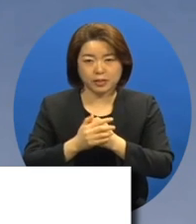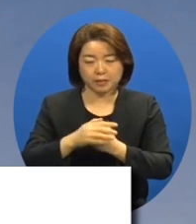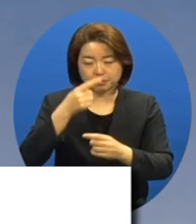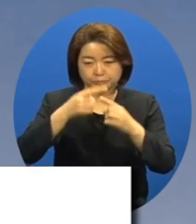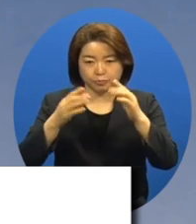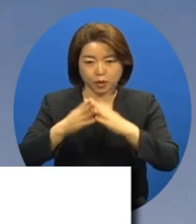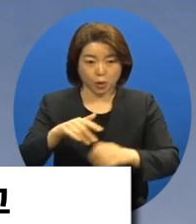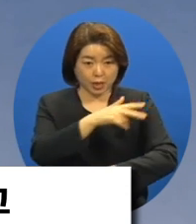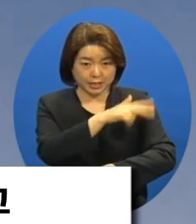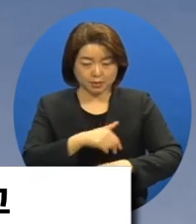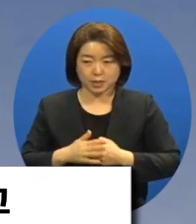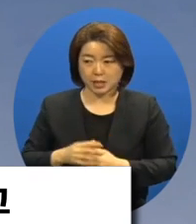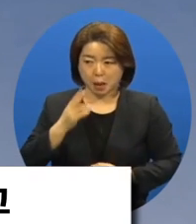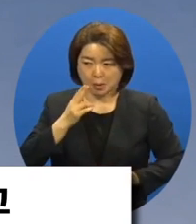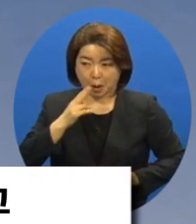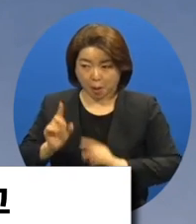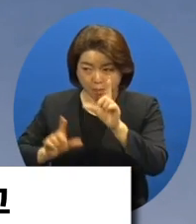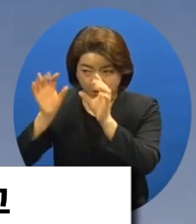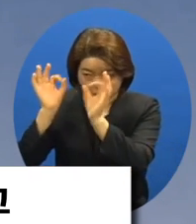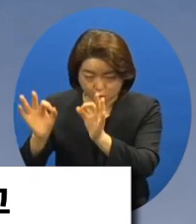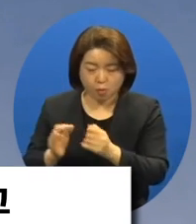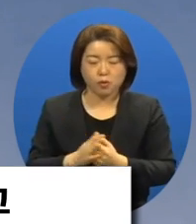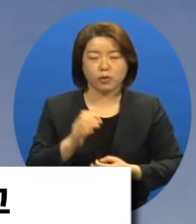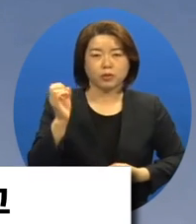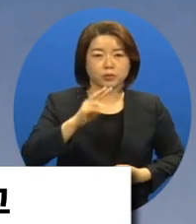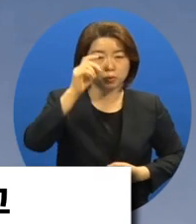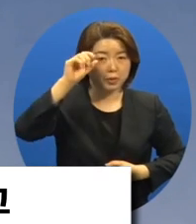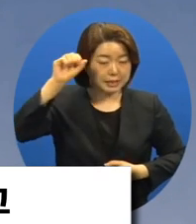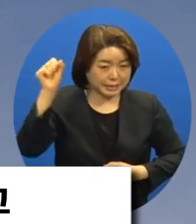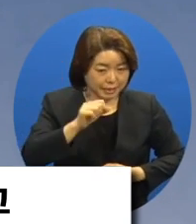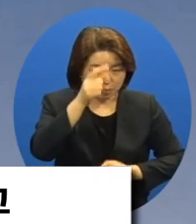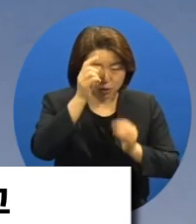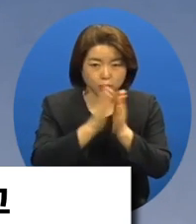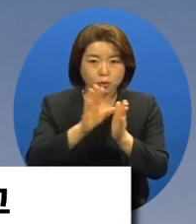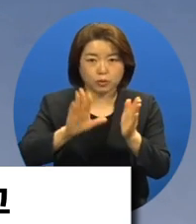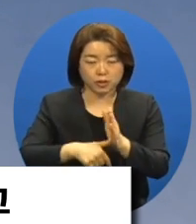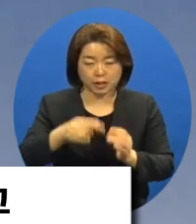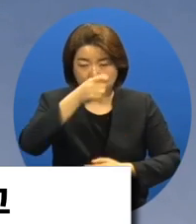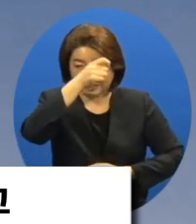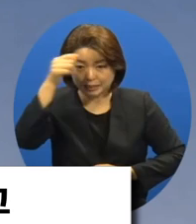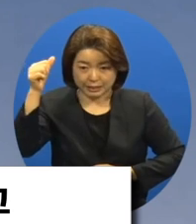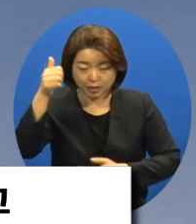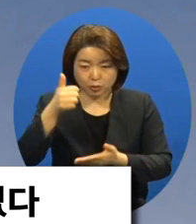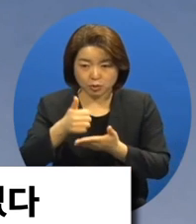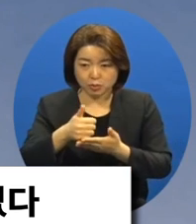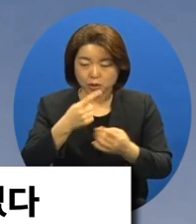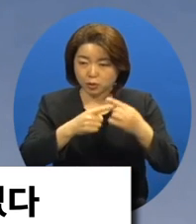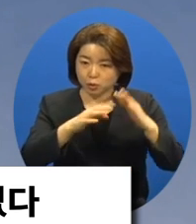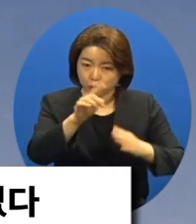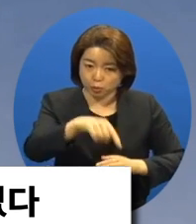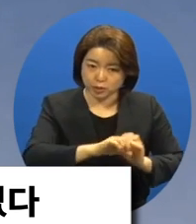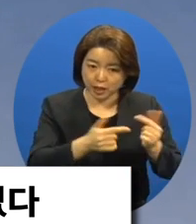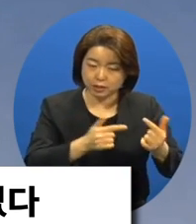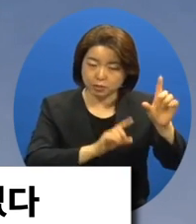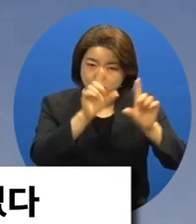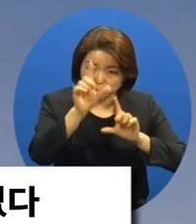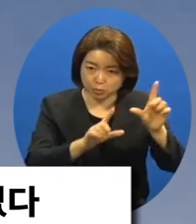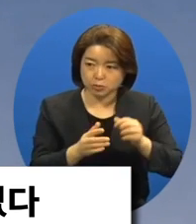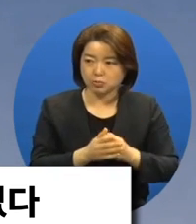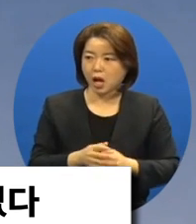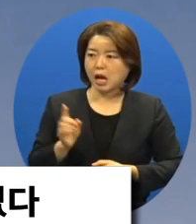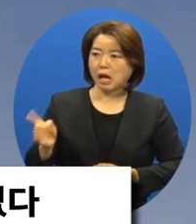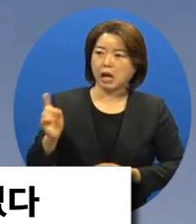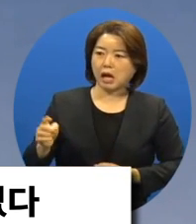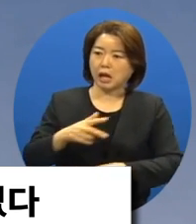걸 보고 또 새벽기도 때 장로님이 교회 안 나오시는 것을 보고 그런 분을 집사와 장로